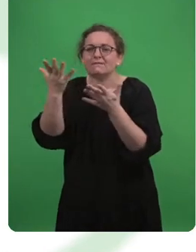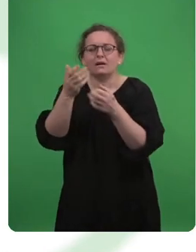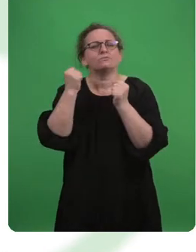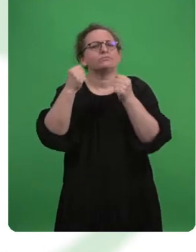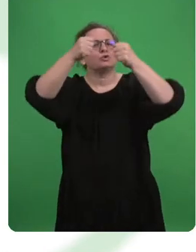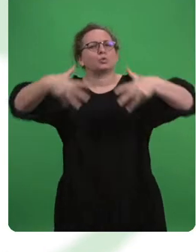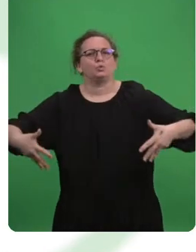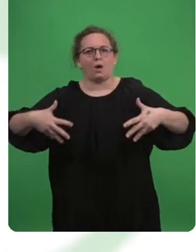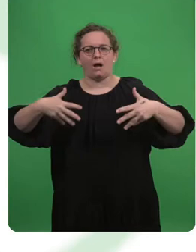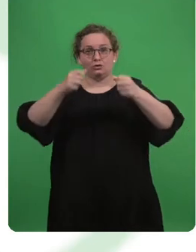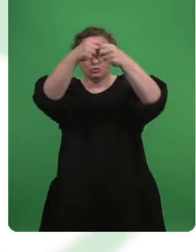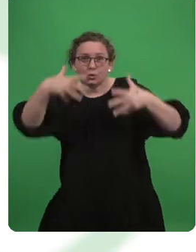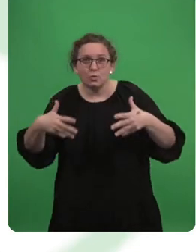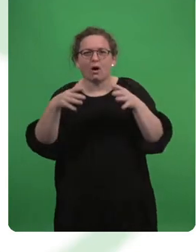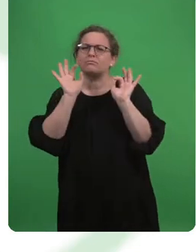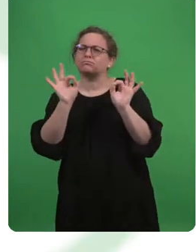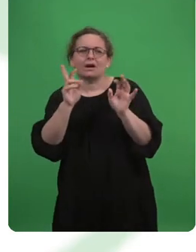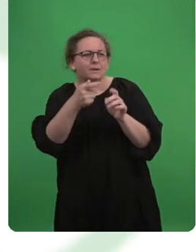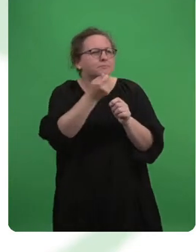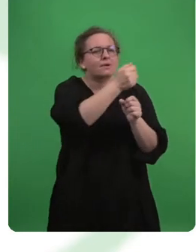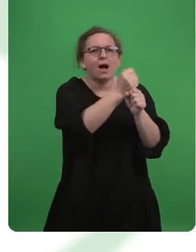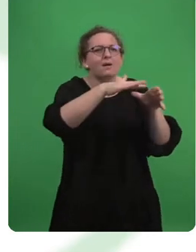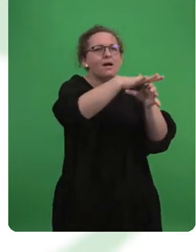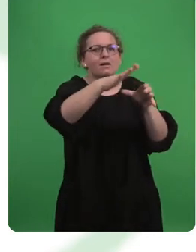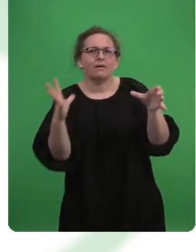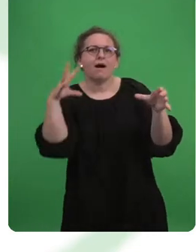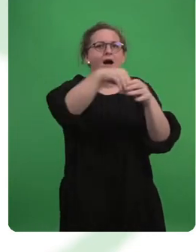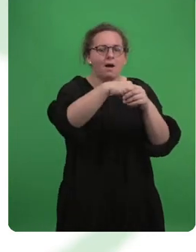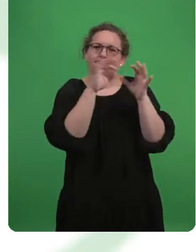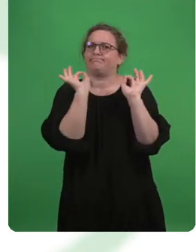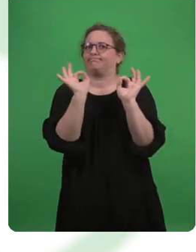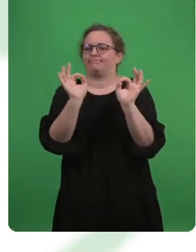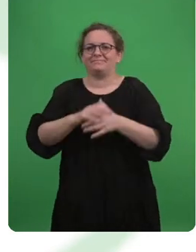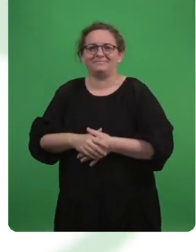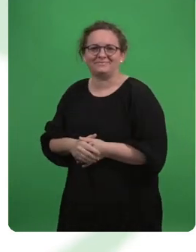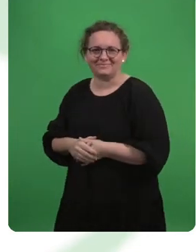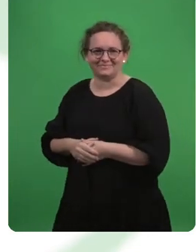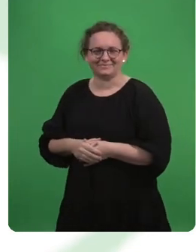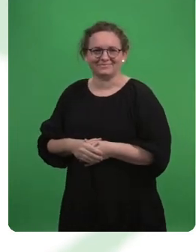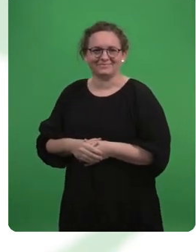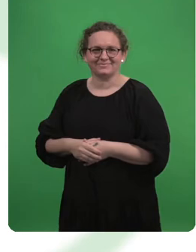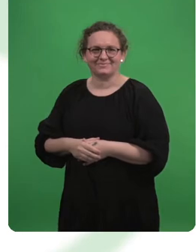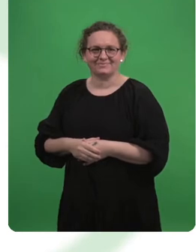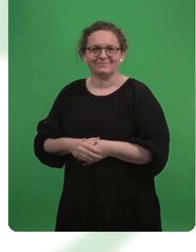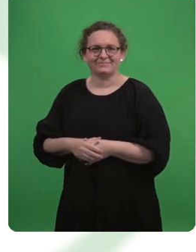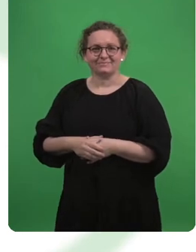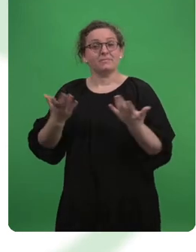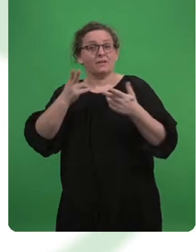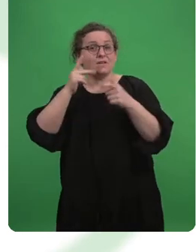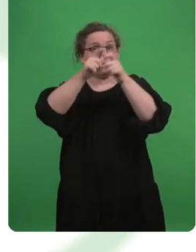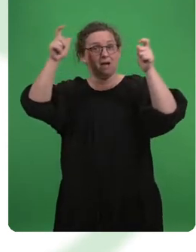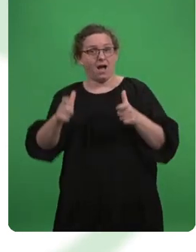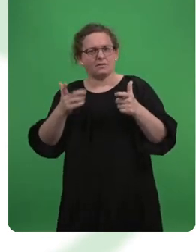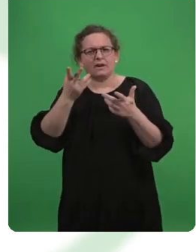Autisten sind ihre Strukturfähigkeit und diese Strukturfähigkeit, die sich in die Arbeitsweise sehr gut integrieren lassen.